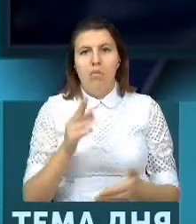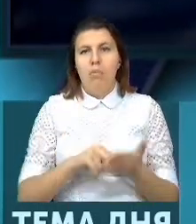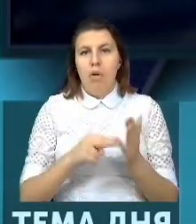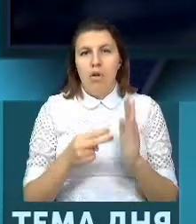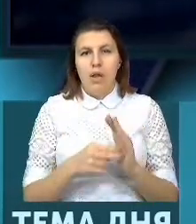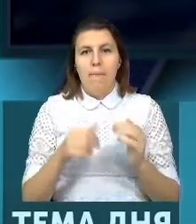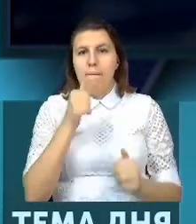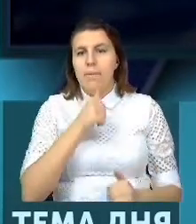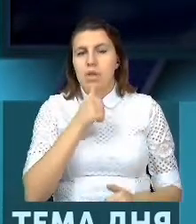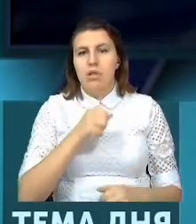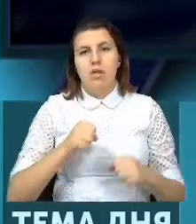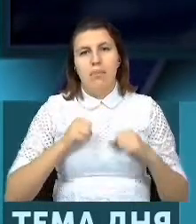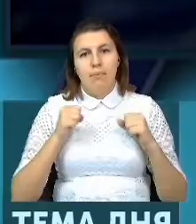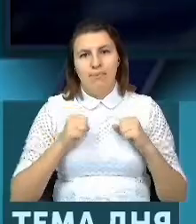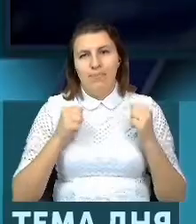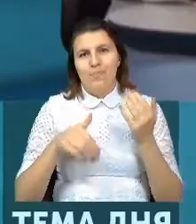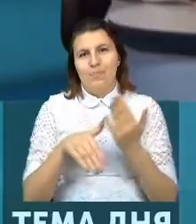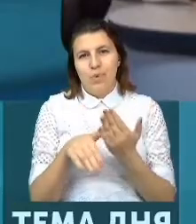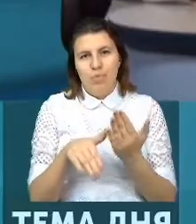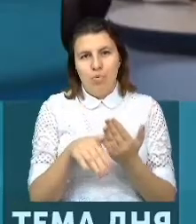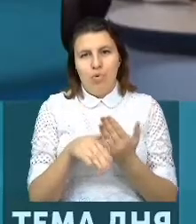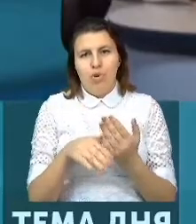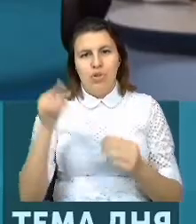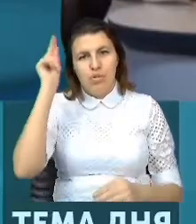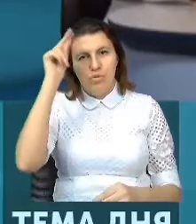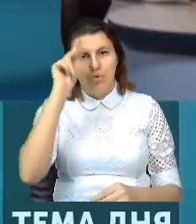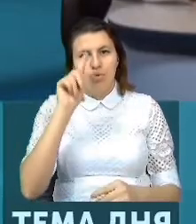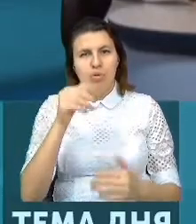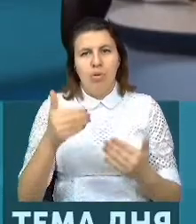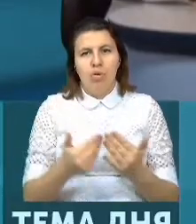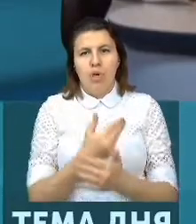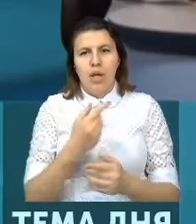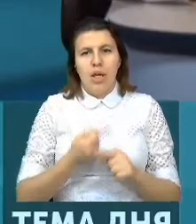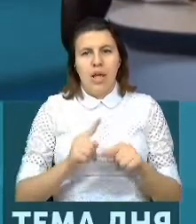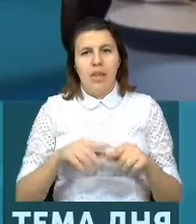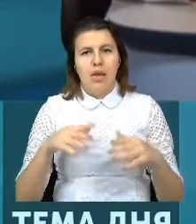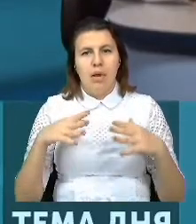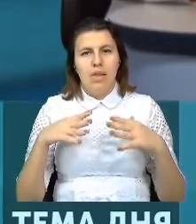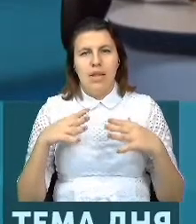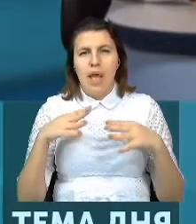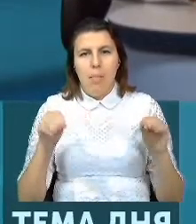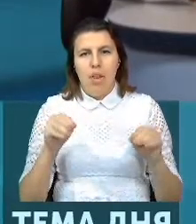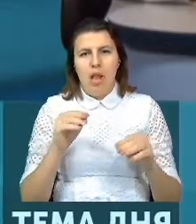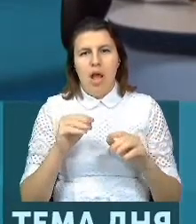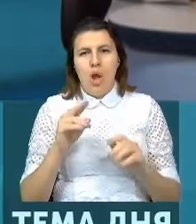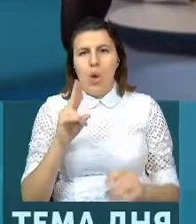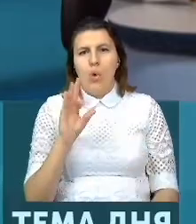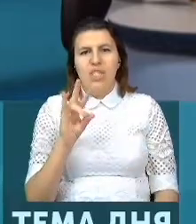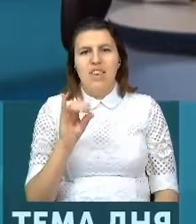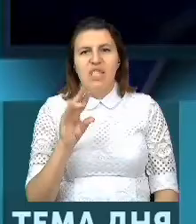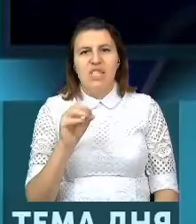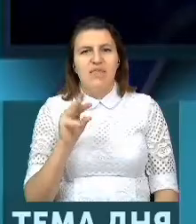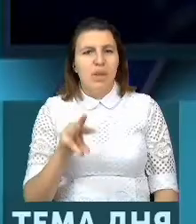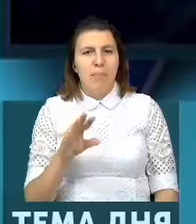помочь, изучать что-то новое. И это было бы не какое-то консервативное место, оно не было консервативным, потому что